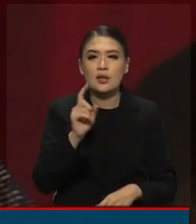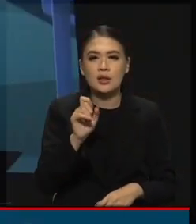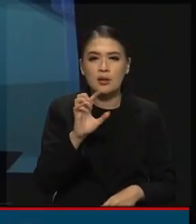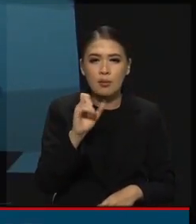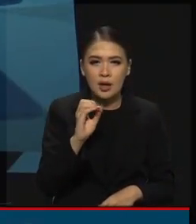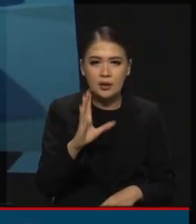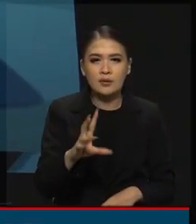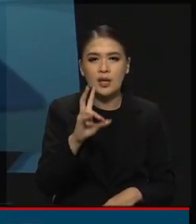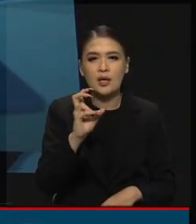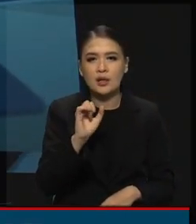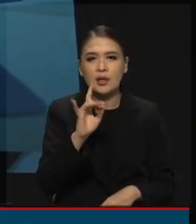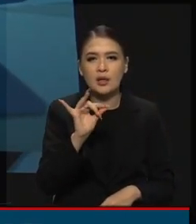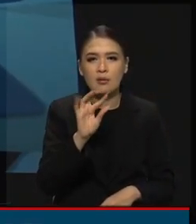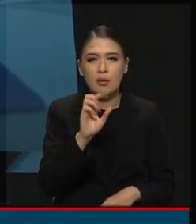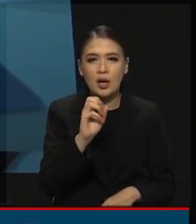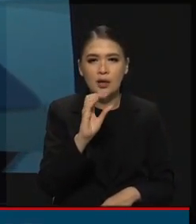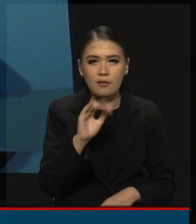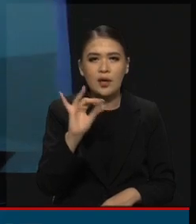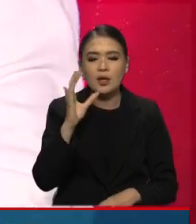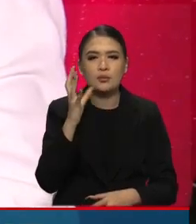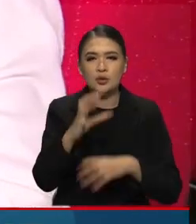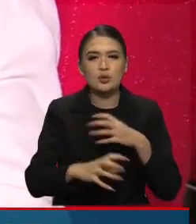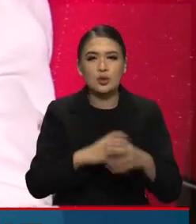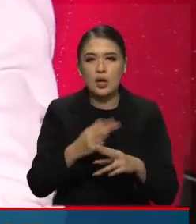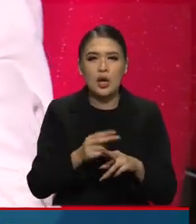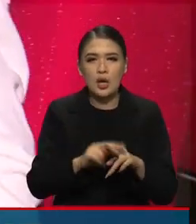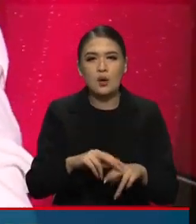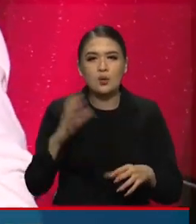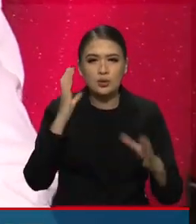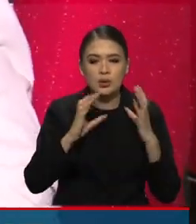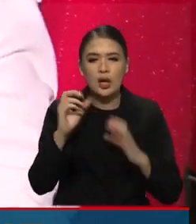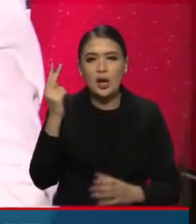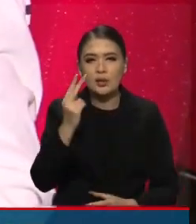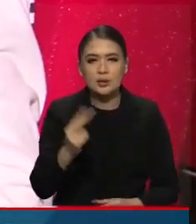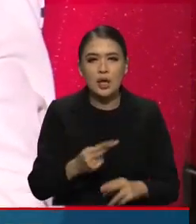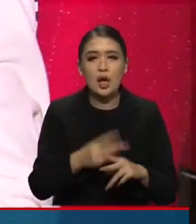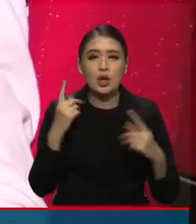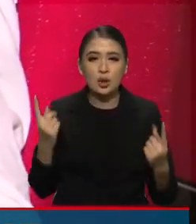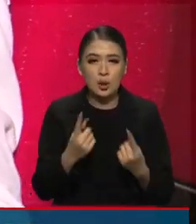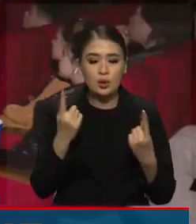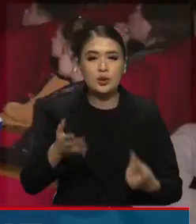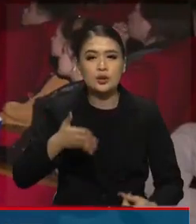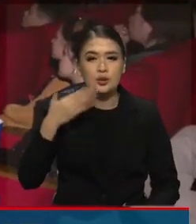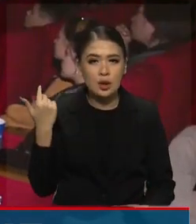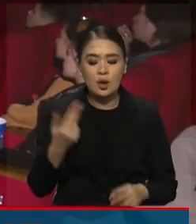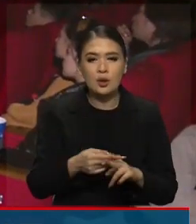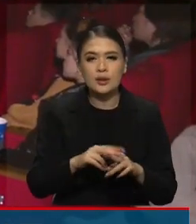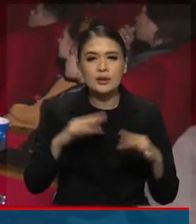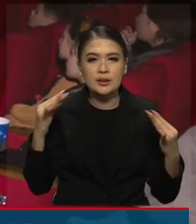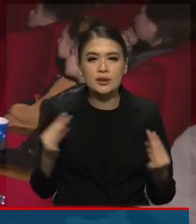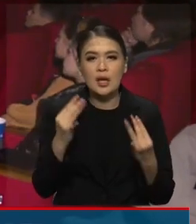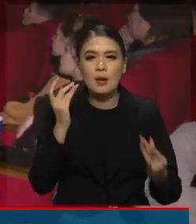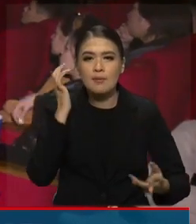и Максута Нарикбаева, а также в Международном университете Астаны. Киноленты легкие, современные, захватывающие, основанные